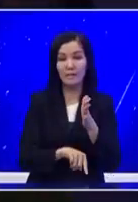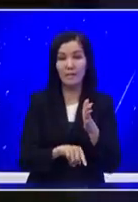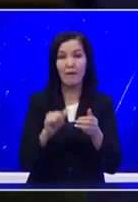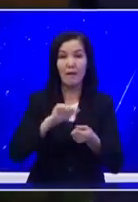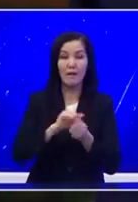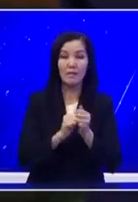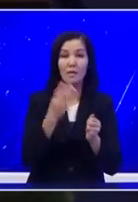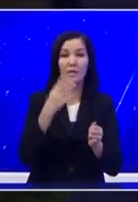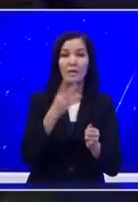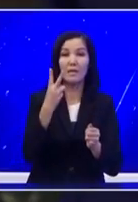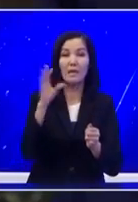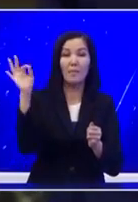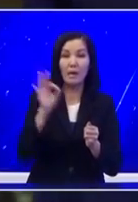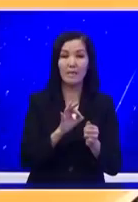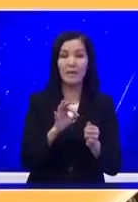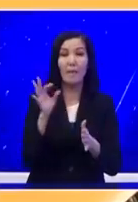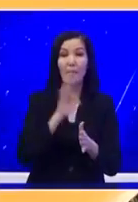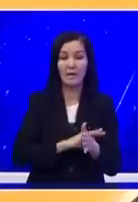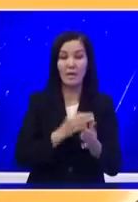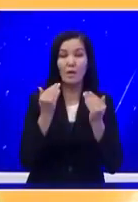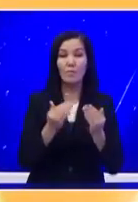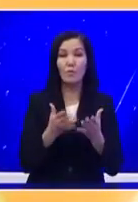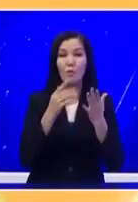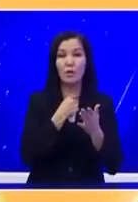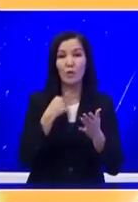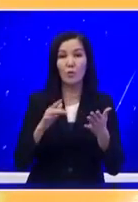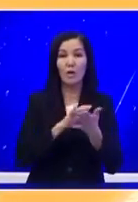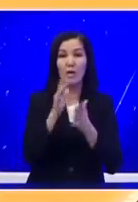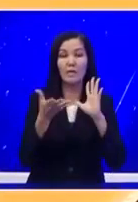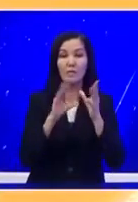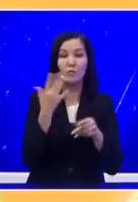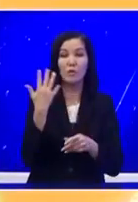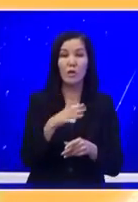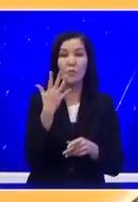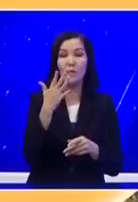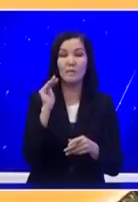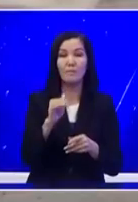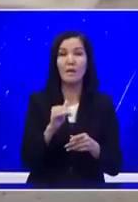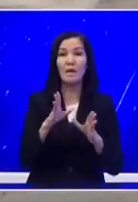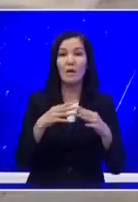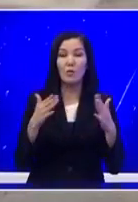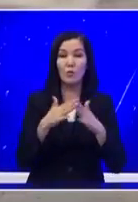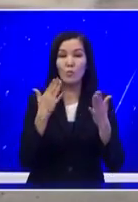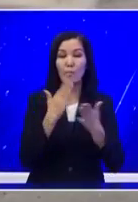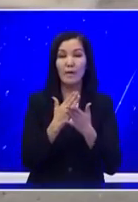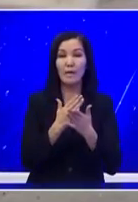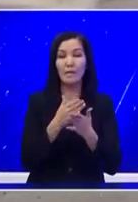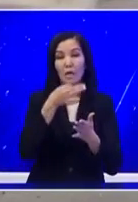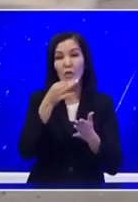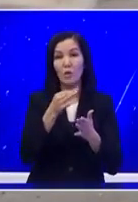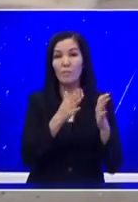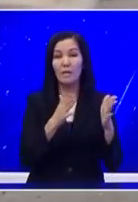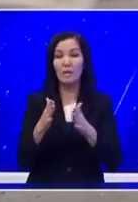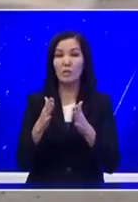шығынынан 42%-ға арзан түседі. Бүгінге Талдықорған қаласы бойынша 55 мың абонент бар. Жауапты тұлғалар кешенді газдандыру